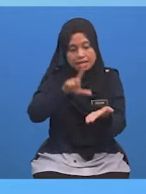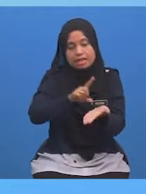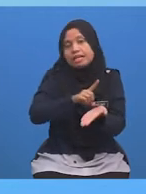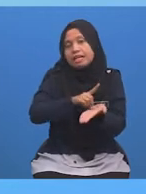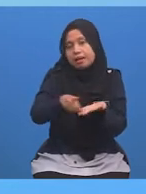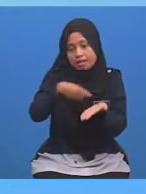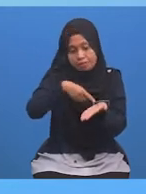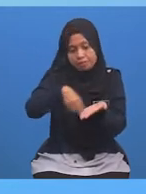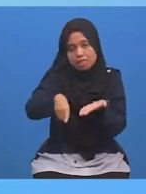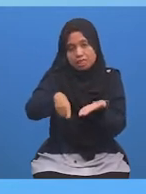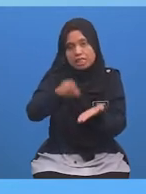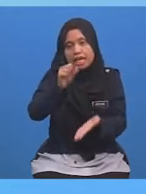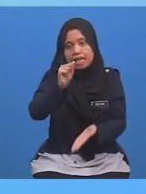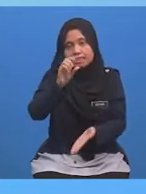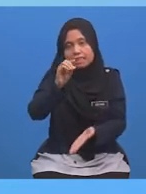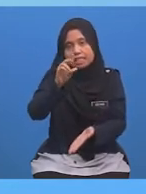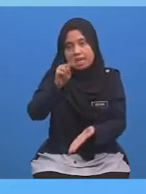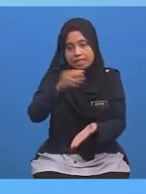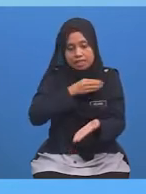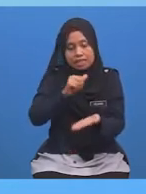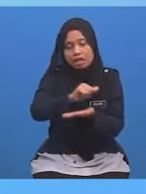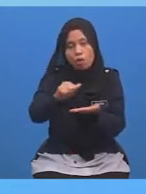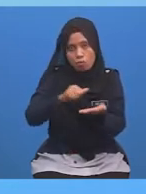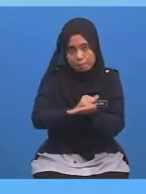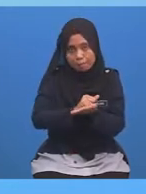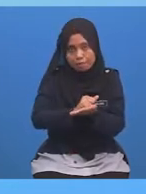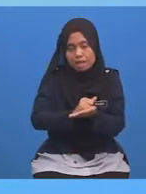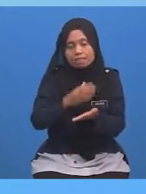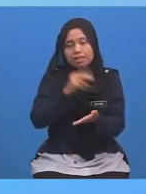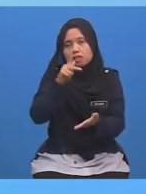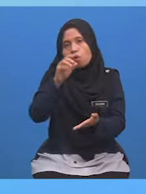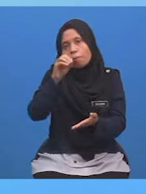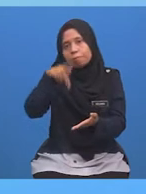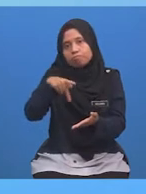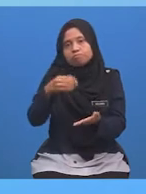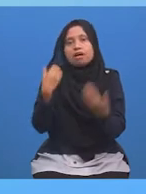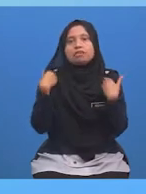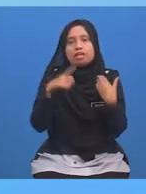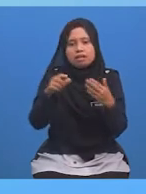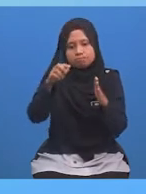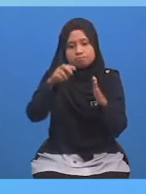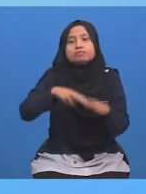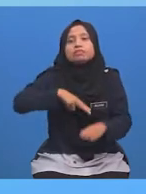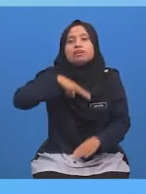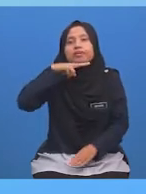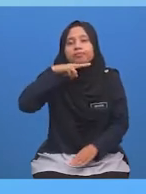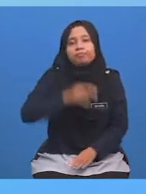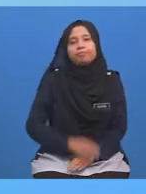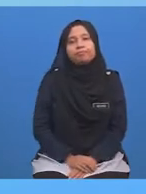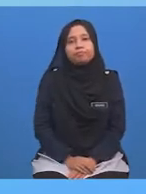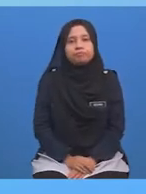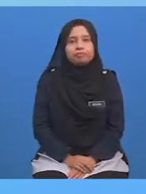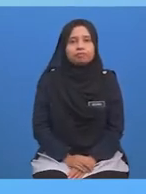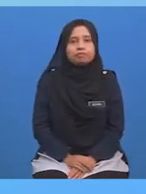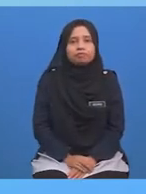liability syarikat sendirian berhad, syarikat awam berhad dan koperasi adalah terhad.